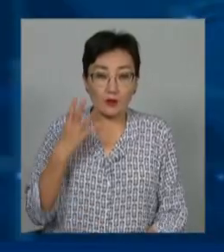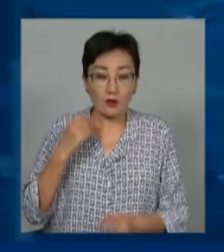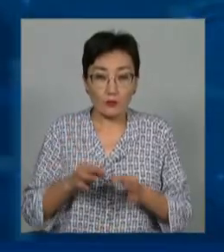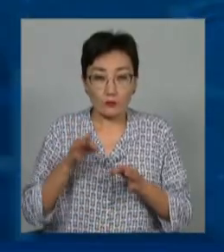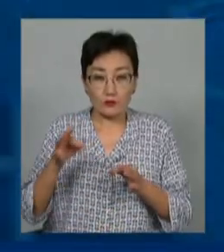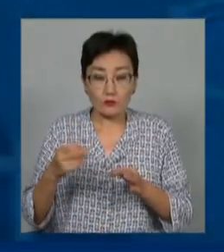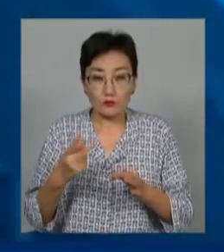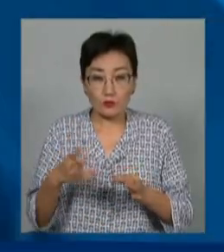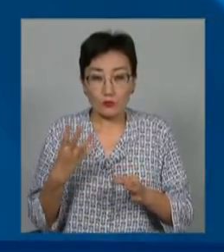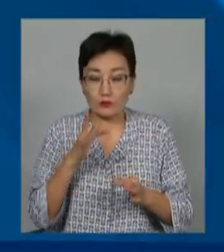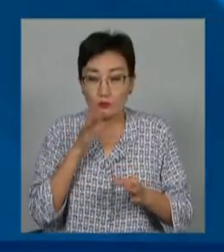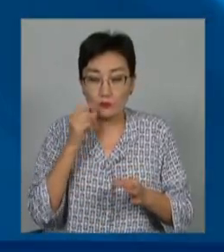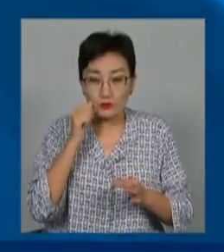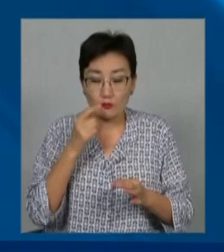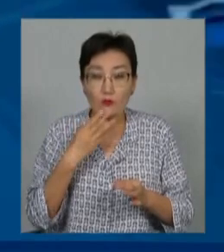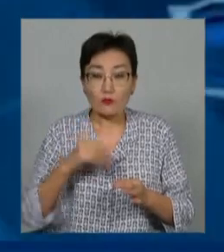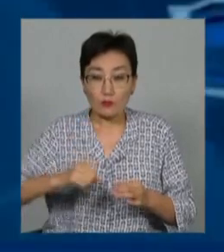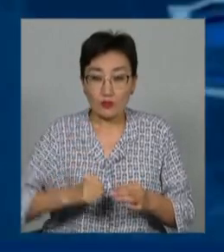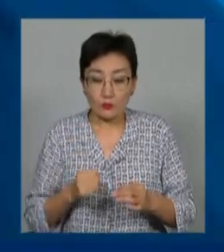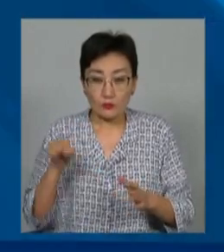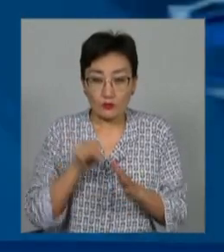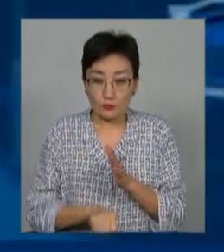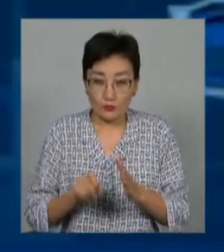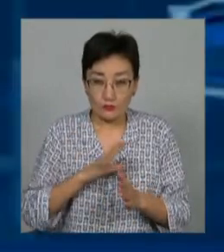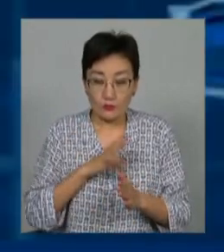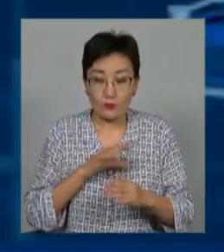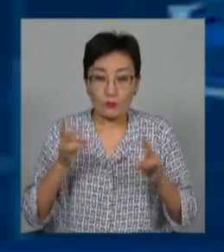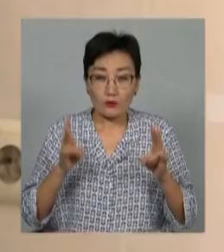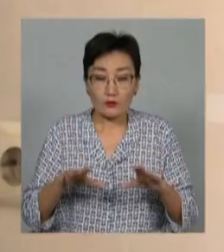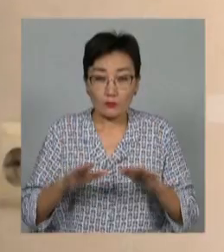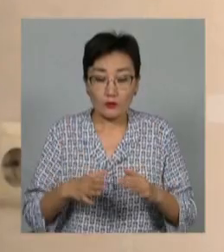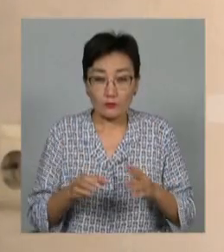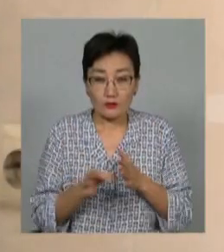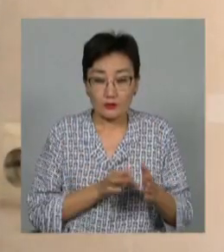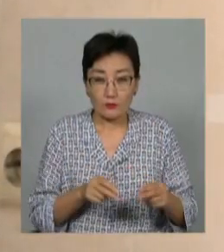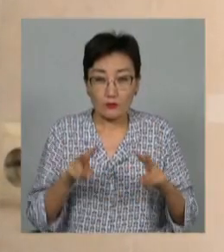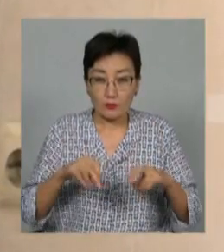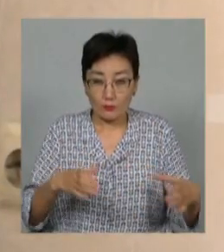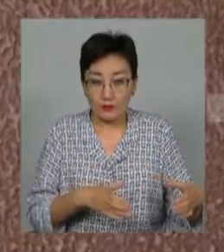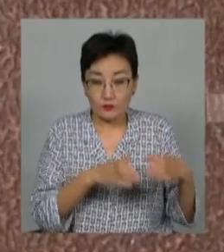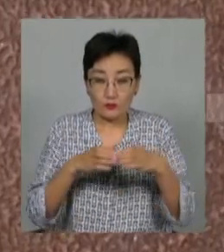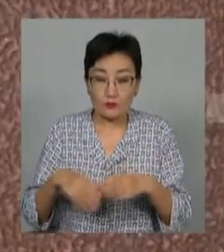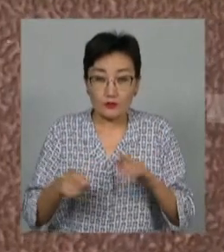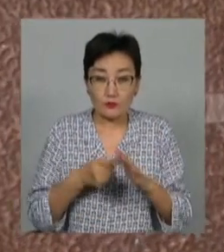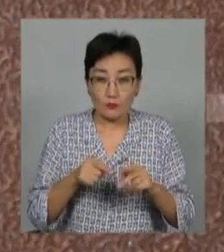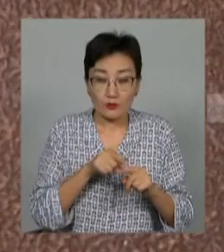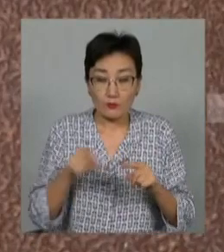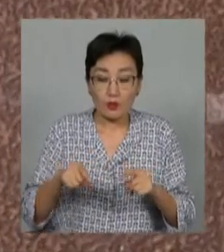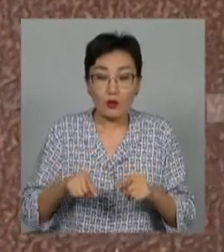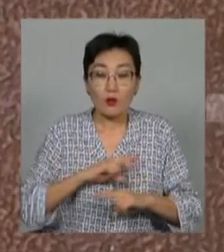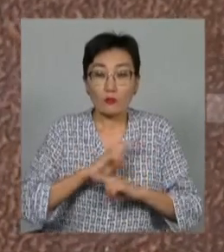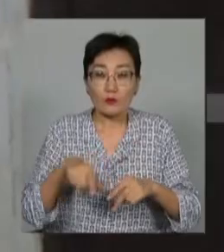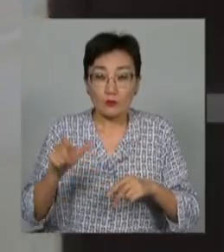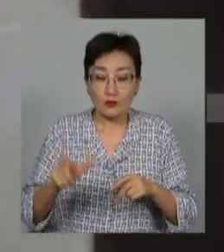Алматы облысында 34 жастағы еркек өз бөтелкелесін пышақтап өлтірді. Оқиға орнына бірден жедел тергеу тобы жіберіліп, тексеру барысында марқұмның